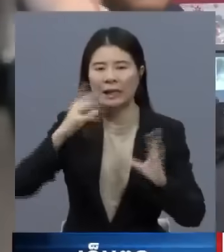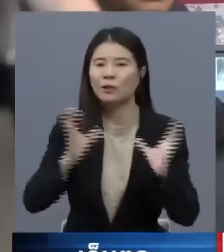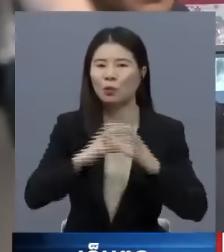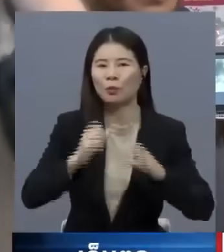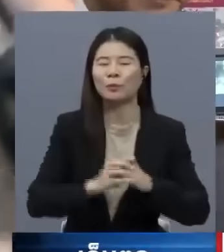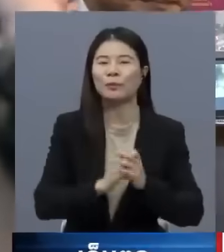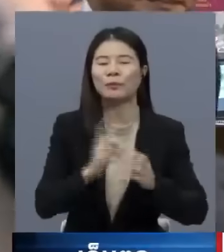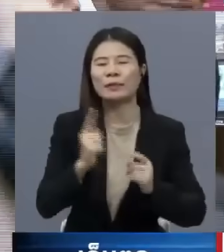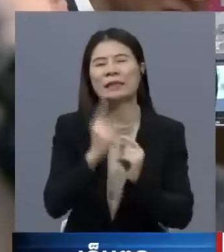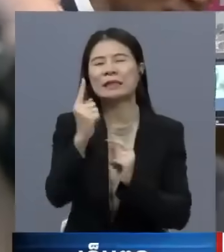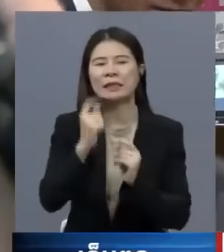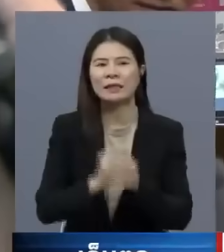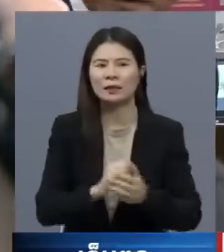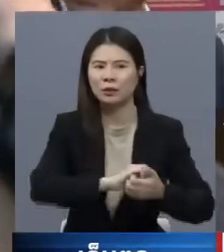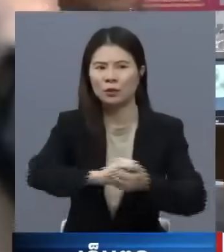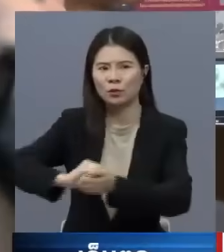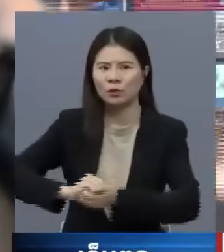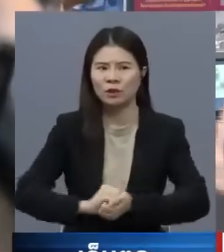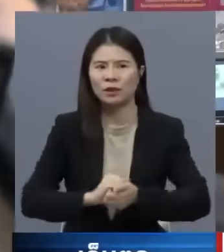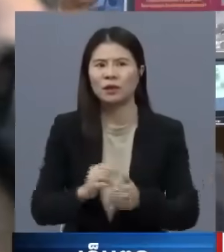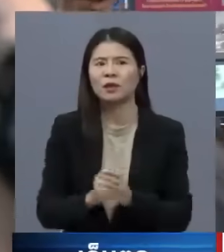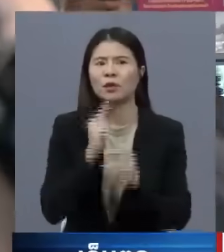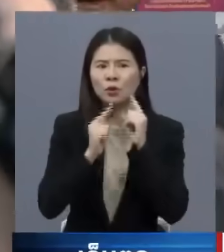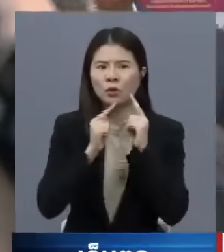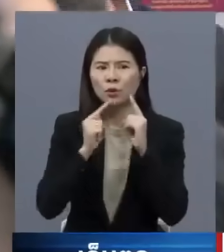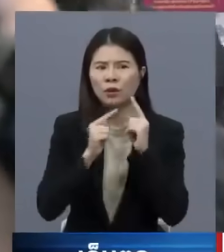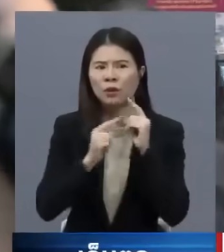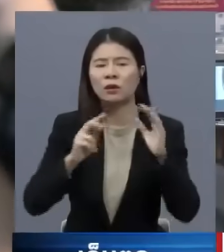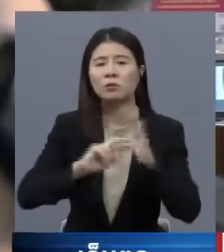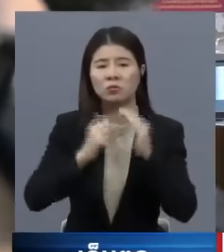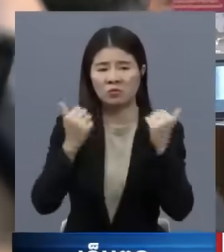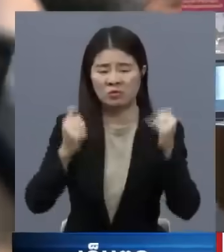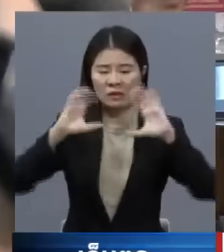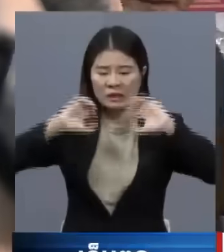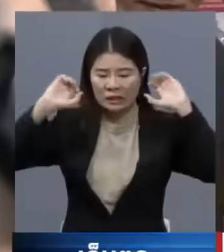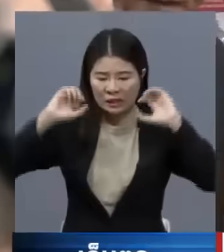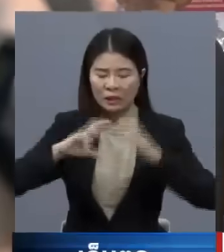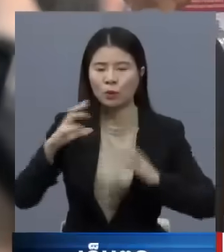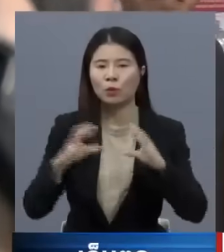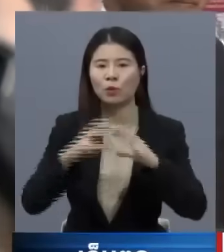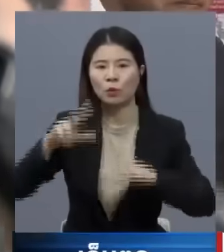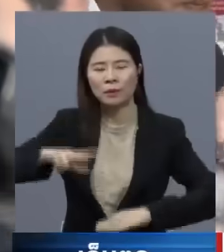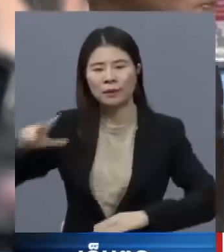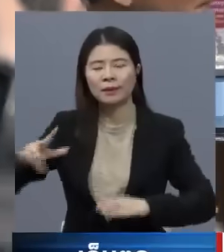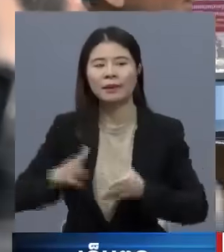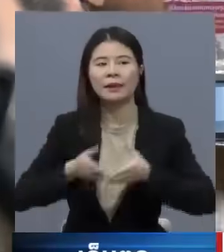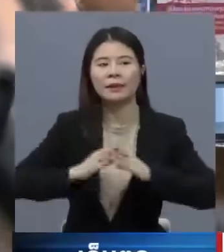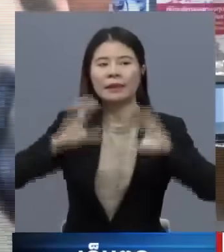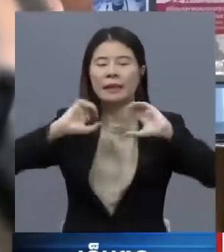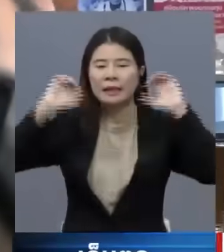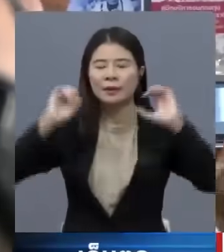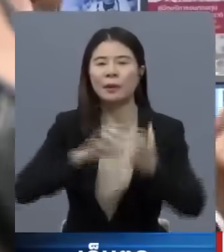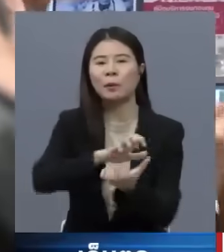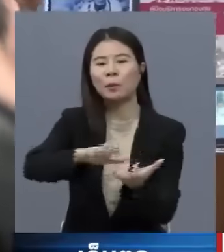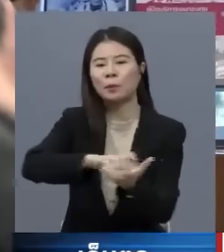เสียงซึ่งสมการใหม่เนี่ยคุณผู้ชมคะที่แจกแจงให้เห็นจะทำให้รัฐบาลของพรรคเพื่อไทยกลายเป็นรัฐบาลแบบผสม